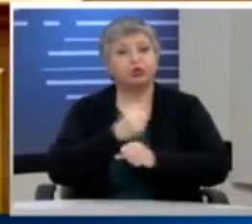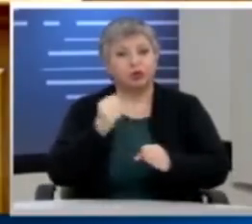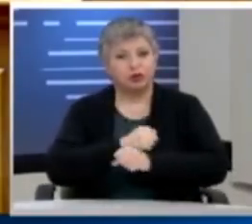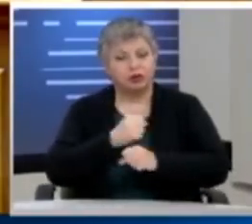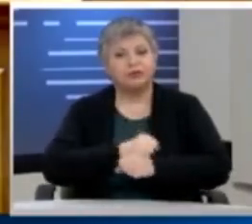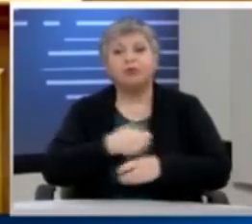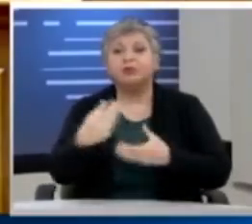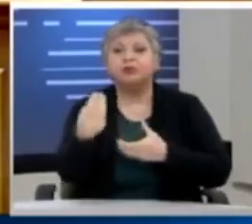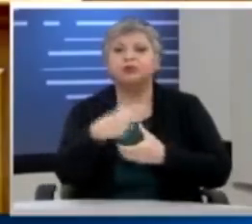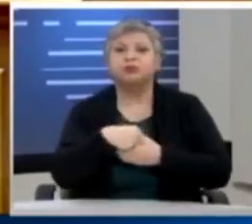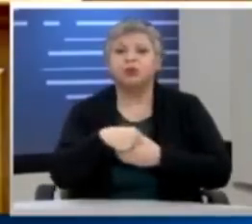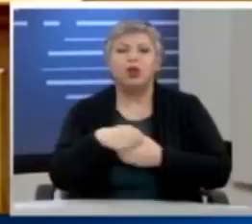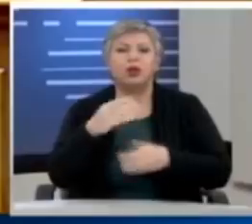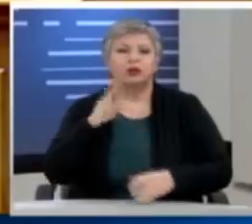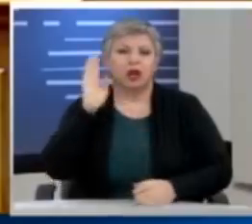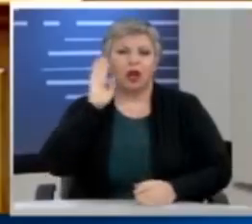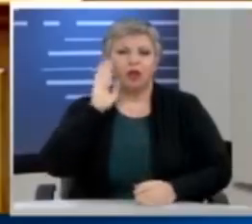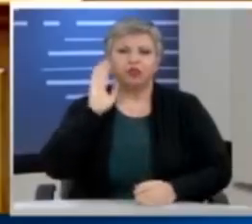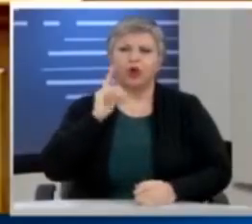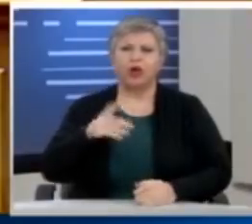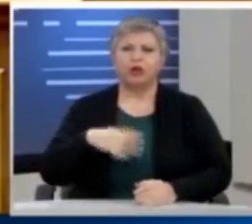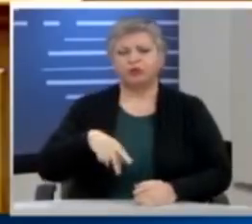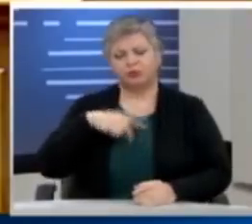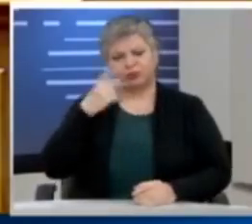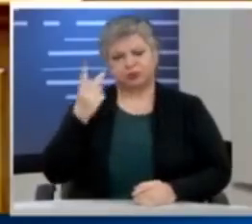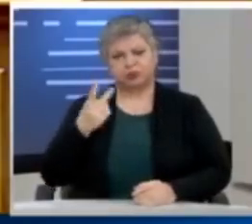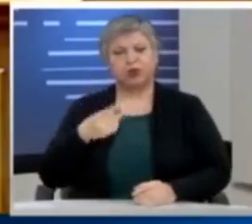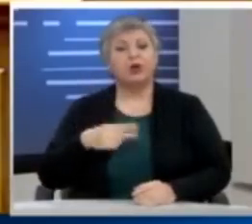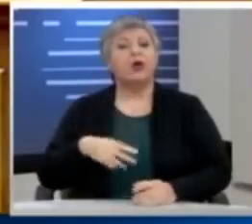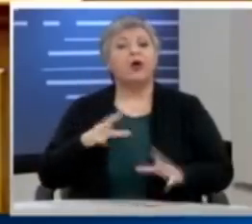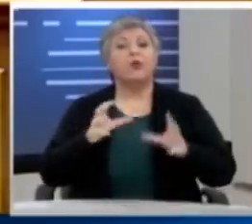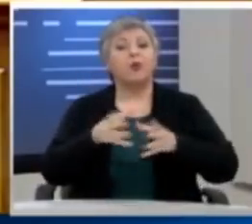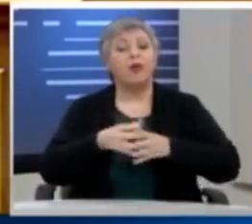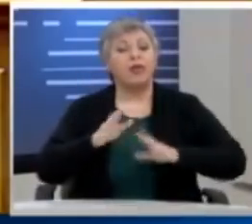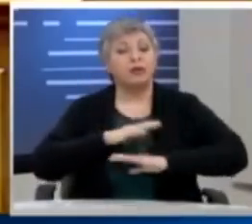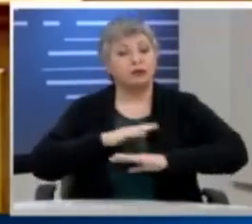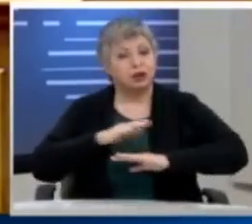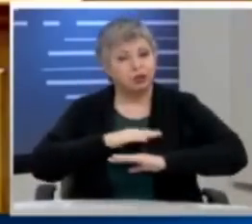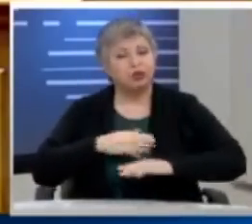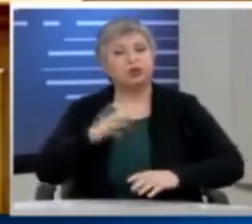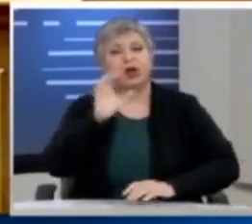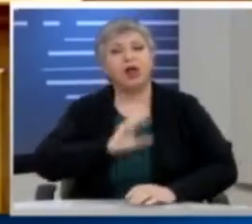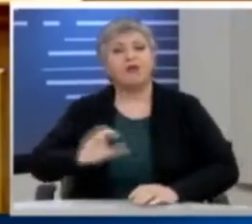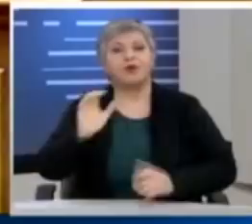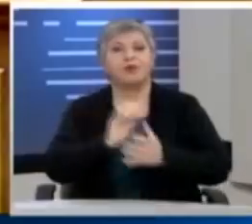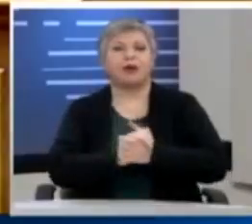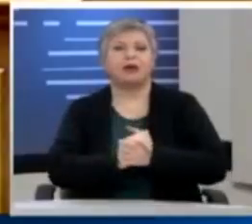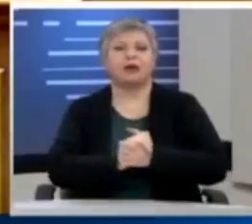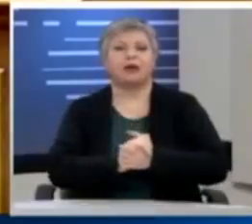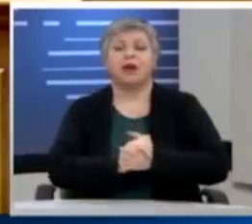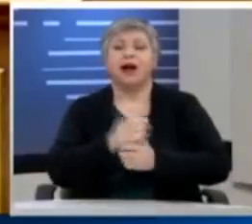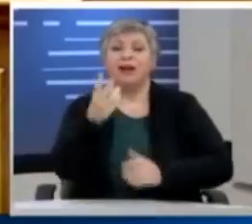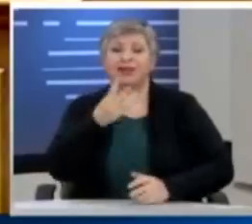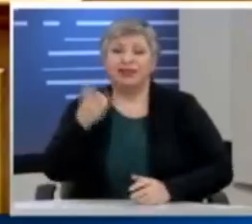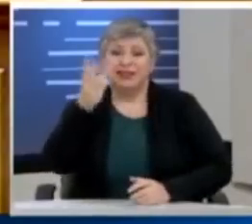των Ηνωμένων Πολιτειών Αμερικής, του ΝΑΤΟ, της Ευρωπαϊκής Ένωσης. Έχει τη δική του